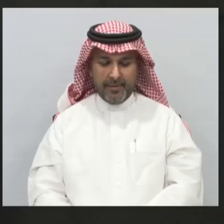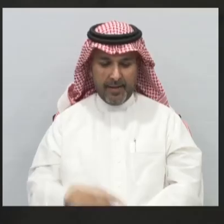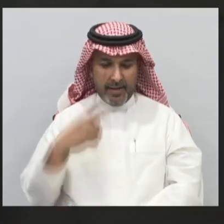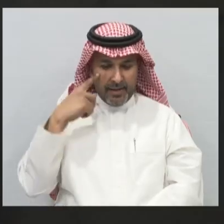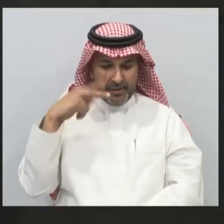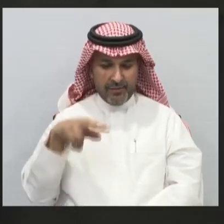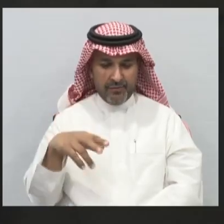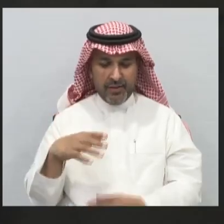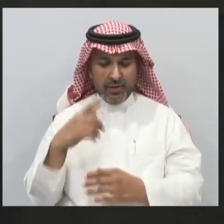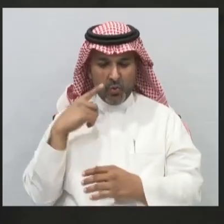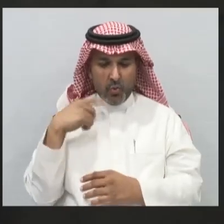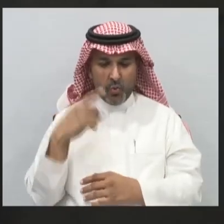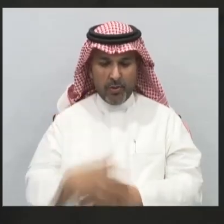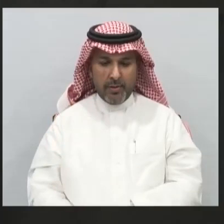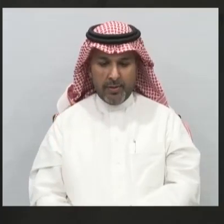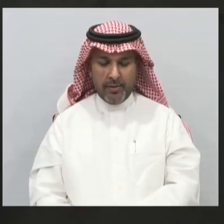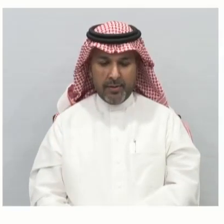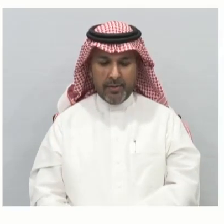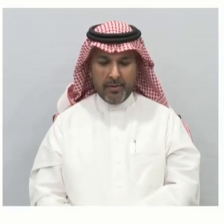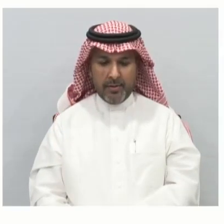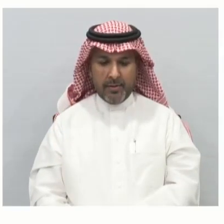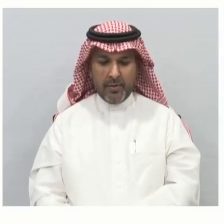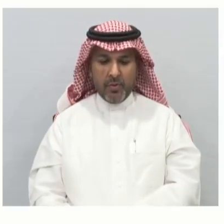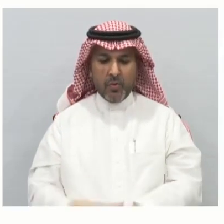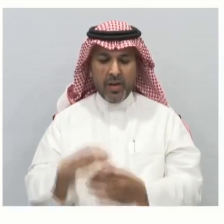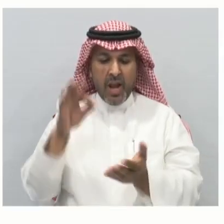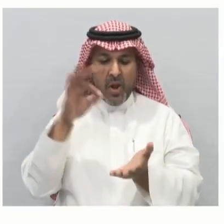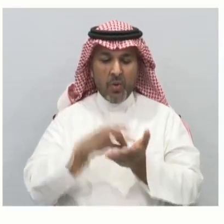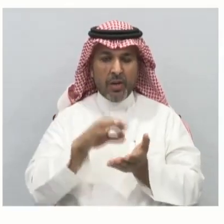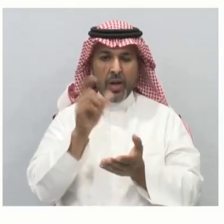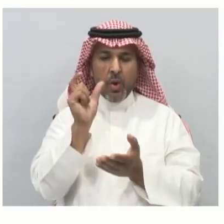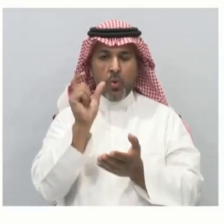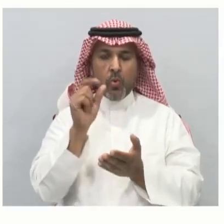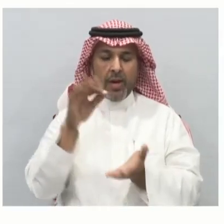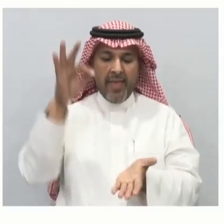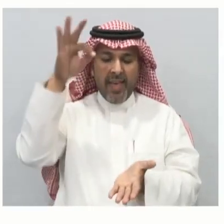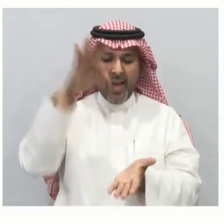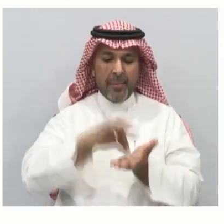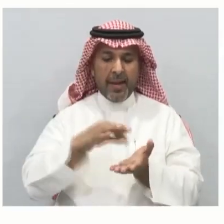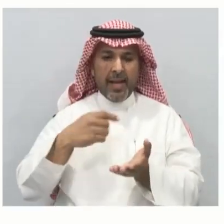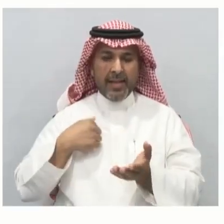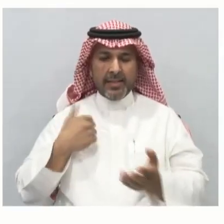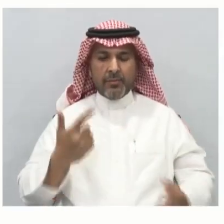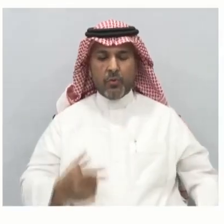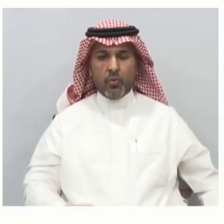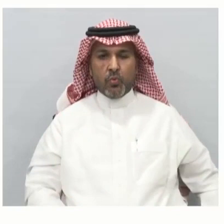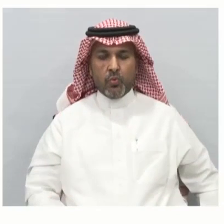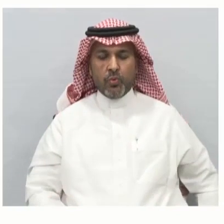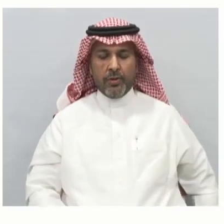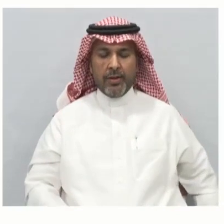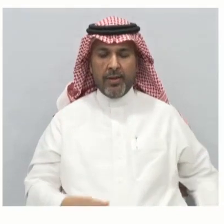طب لاحظ معي الان خط الاعداد اللي موضح امامي عندي هنا ثمانيه وثلاثه اعشار